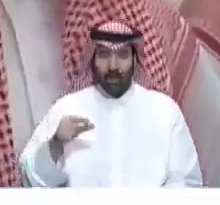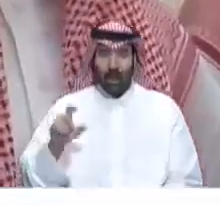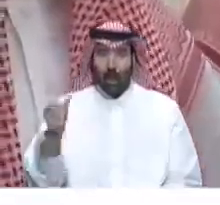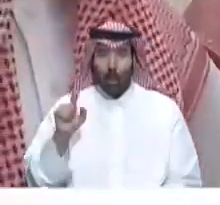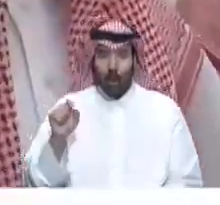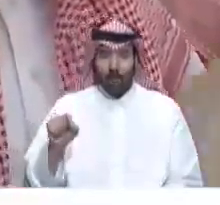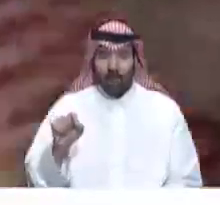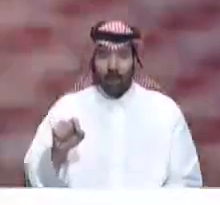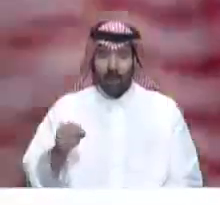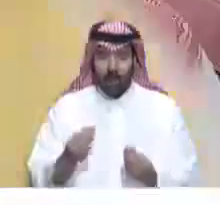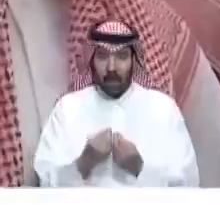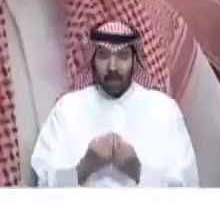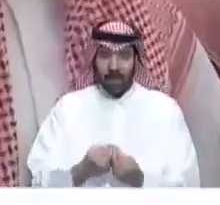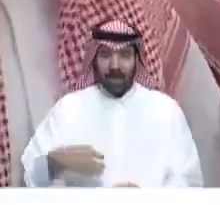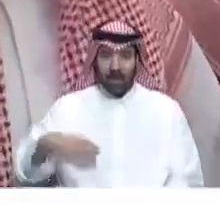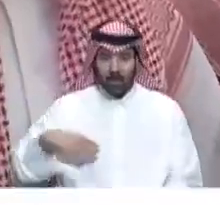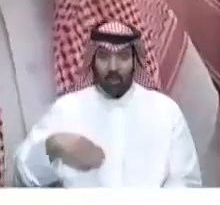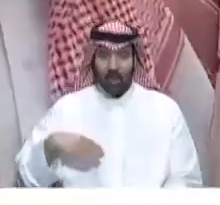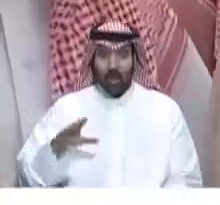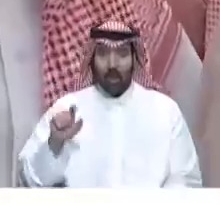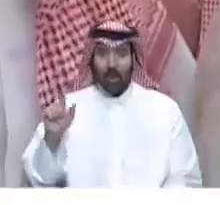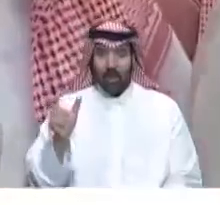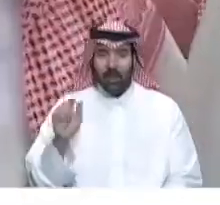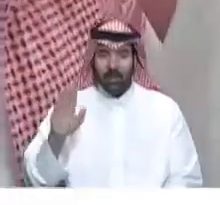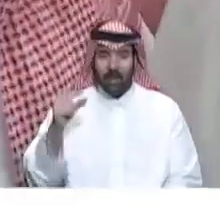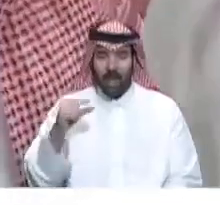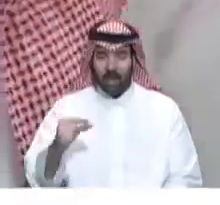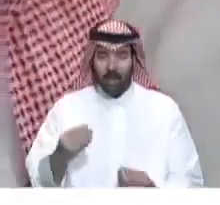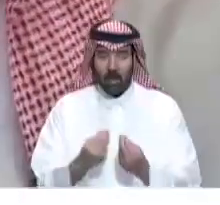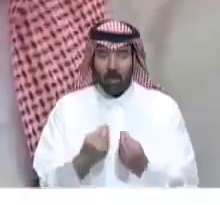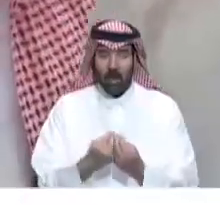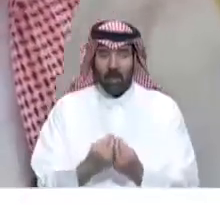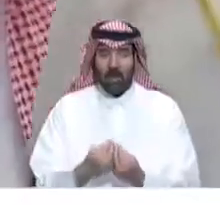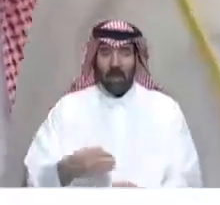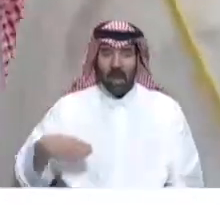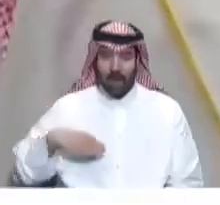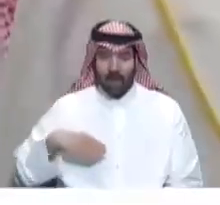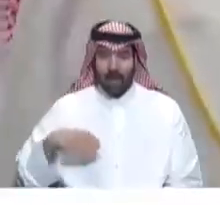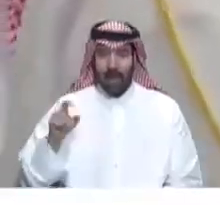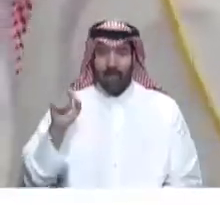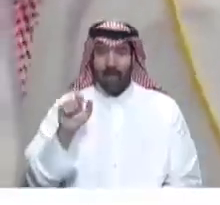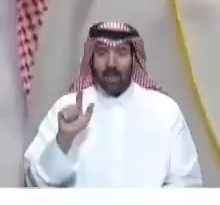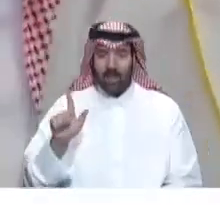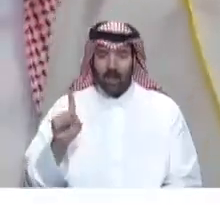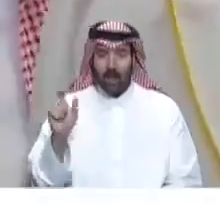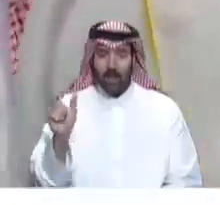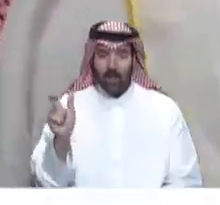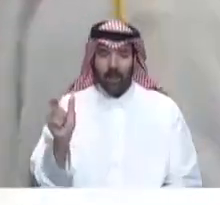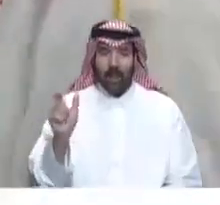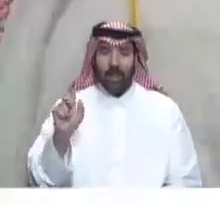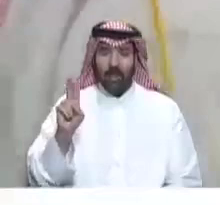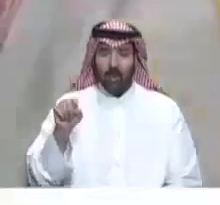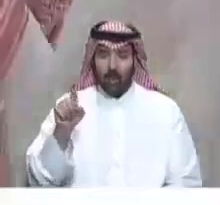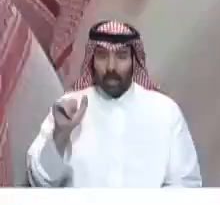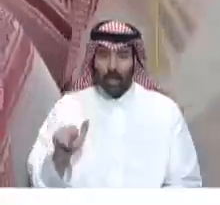وصاحب السمو الملكي الأمير عبد الرحمن بن مساعد بن عبد العزيز، وصاحب السمو الملكي الأمير فيصل بن تركي بن فيصل بن